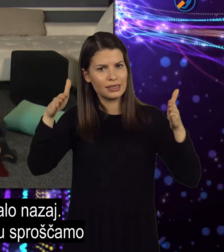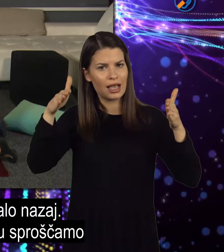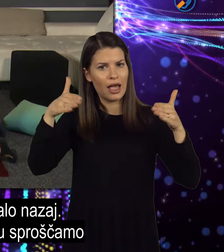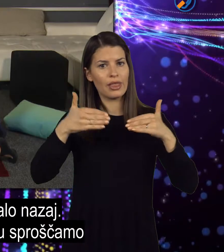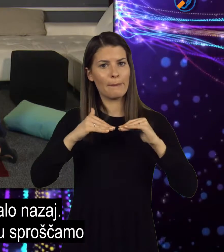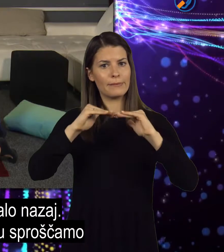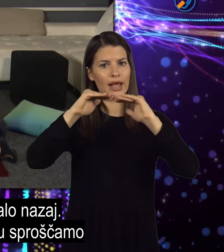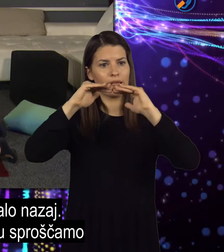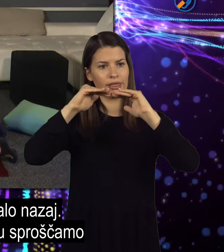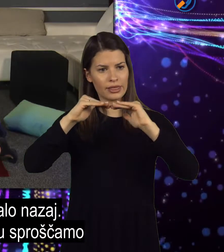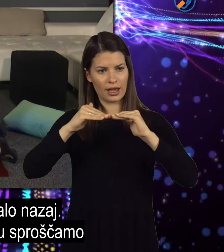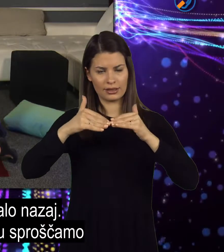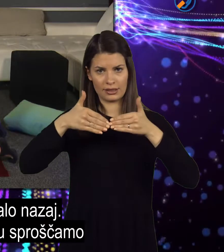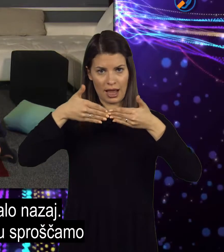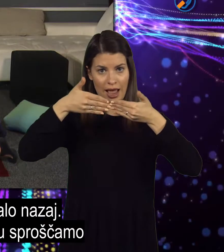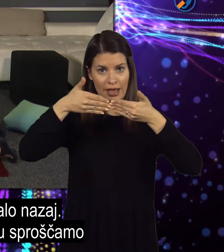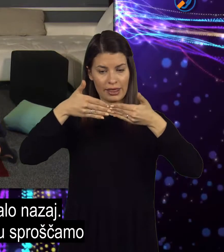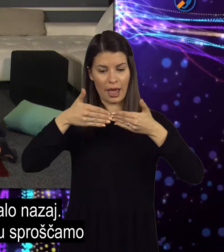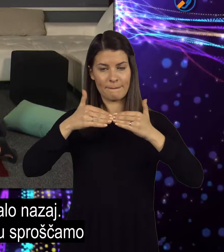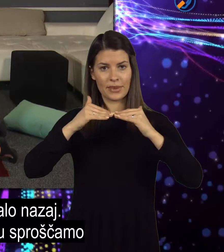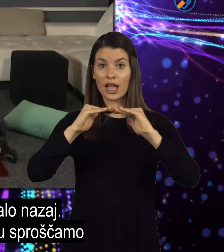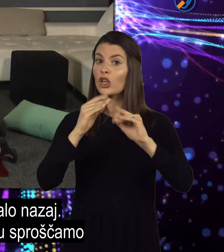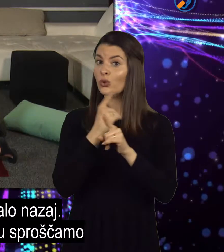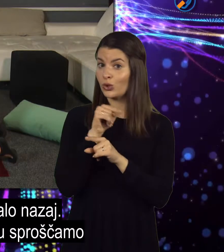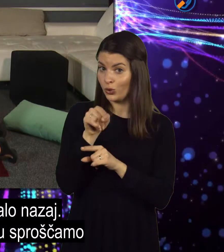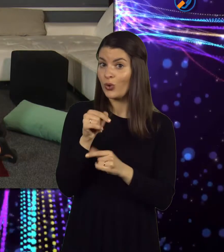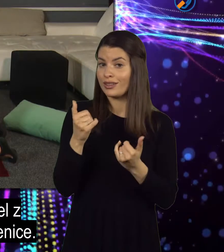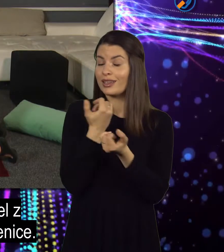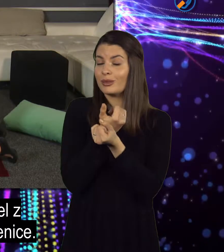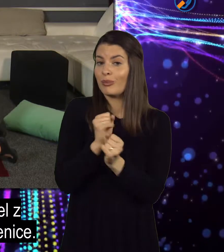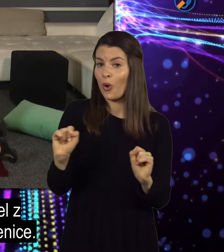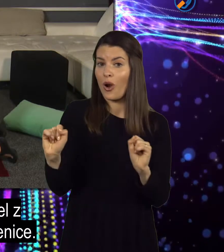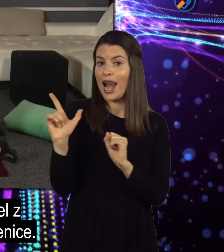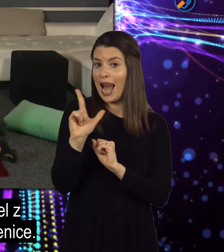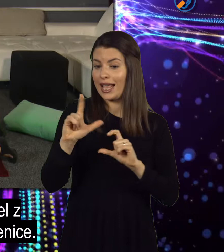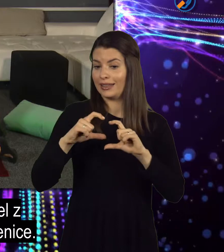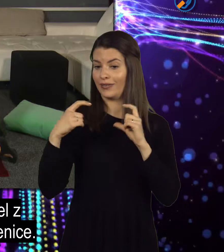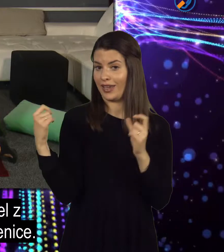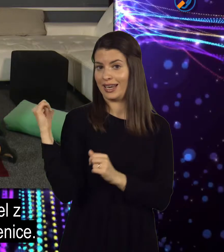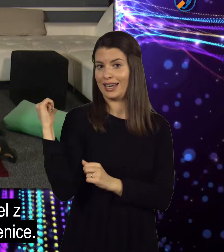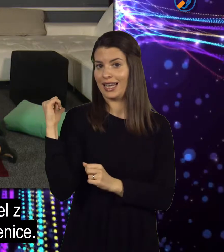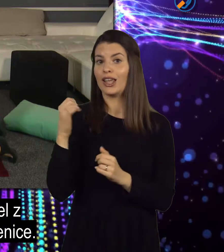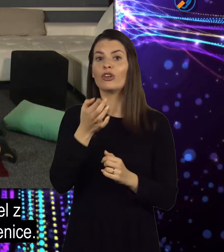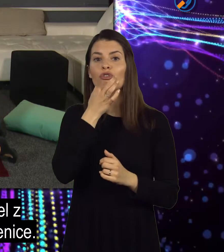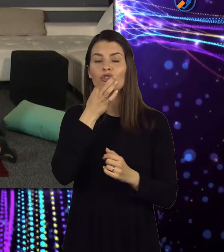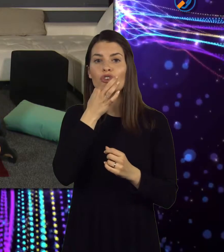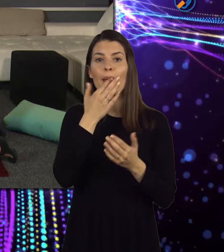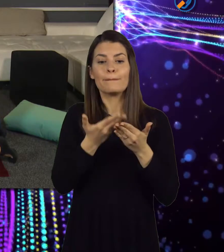Malo naprej, malo nazaj. Tudi v tem položaju sproščamo ledveni del z nagibi